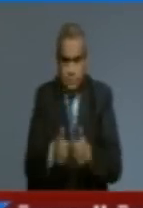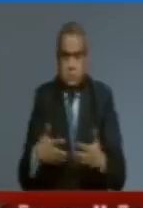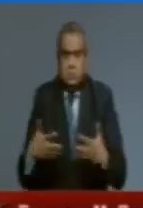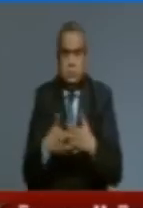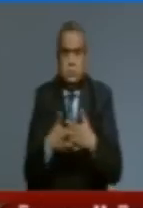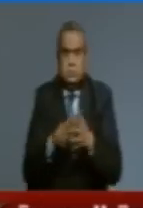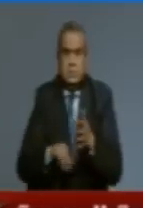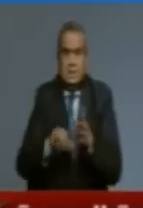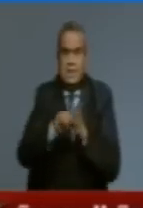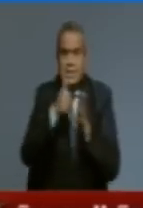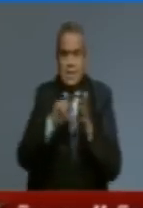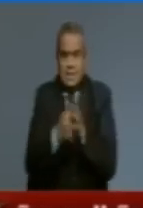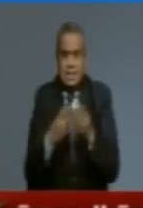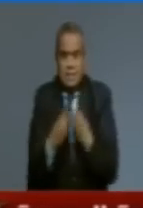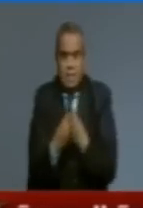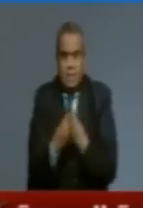جديدة في